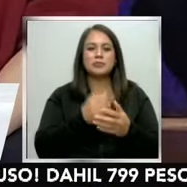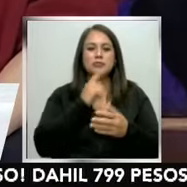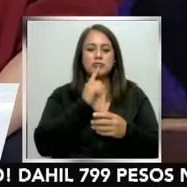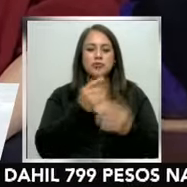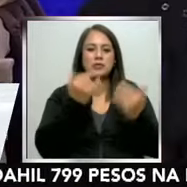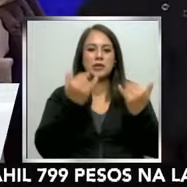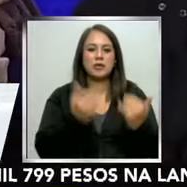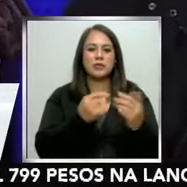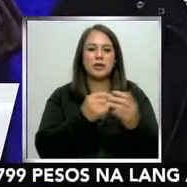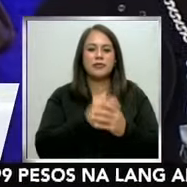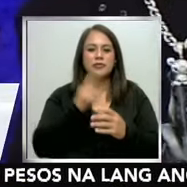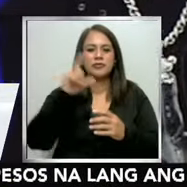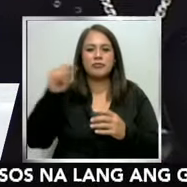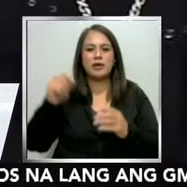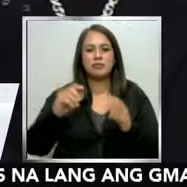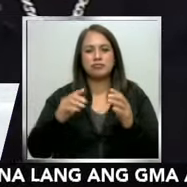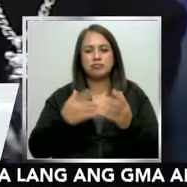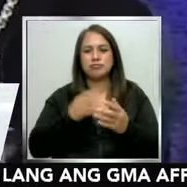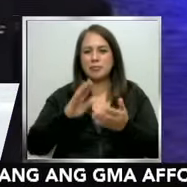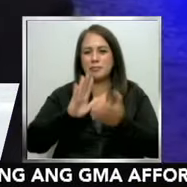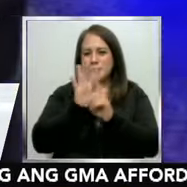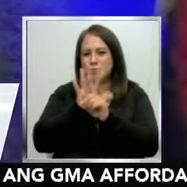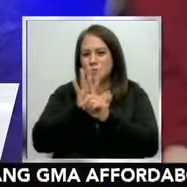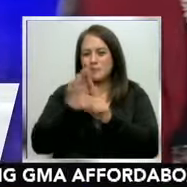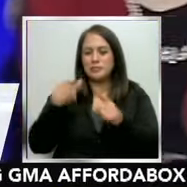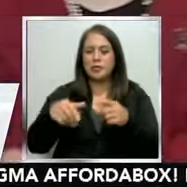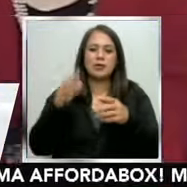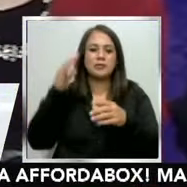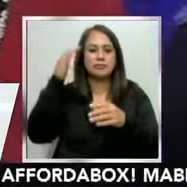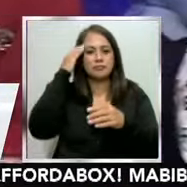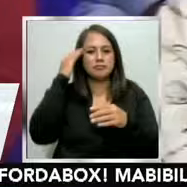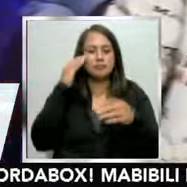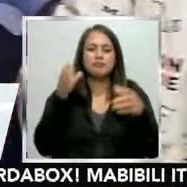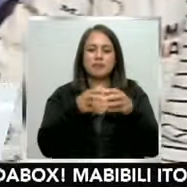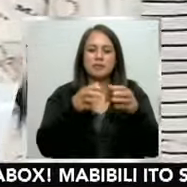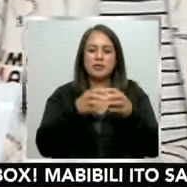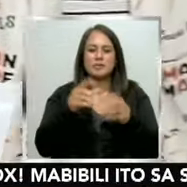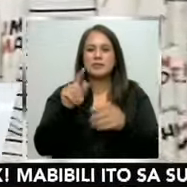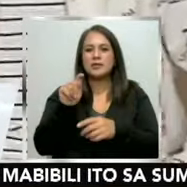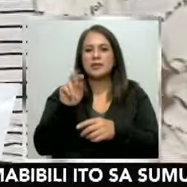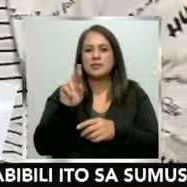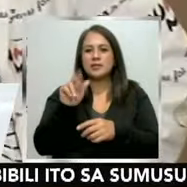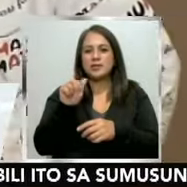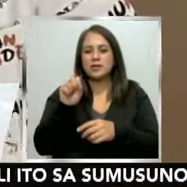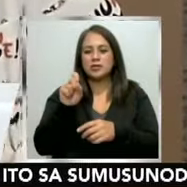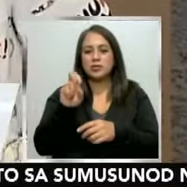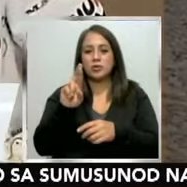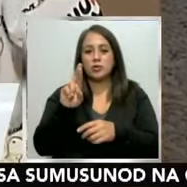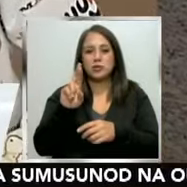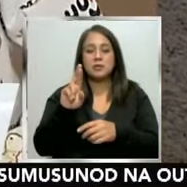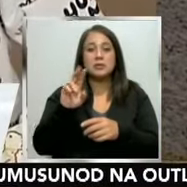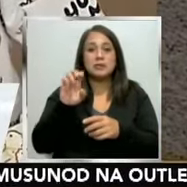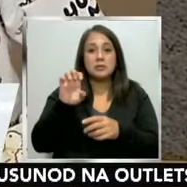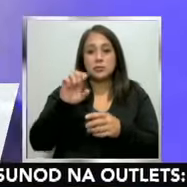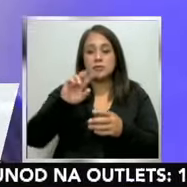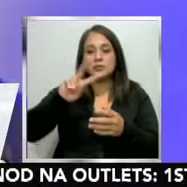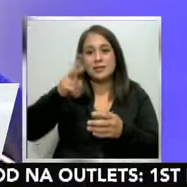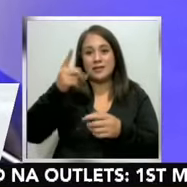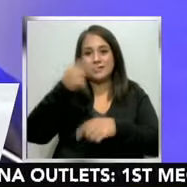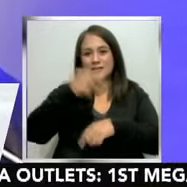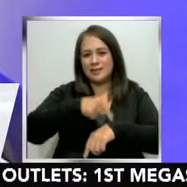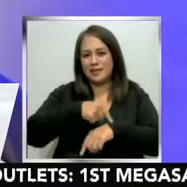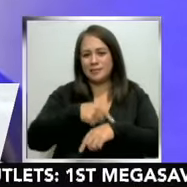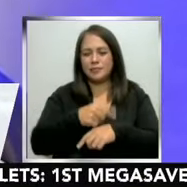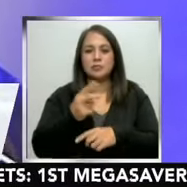fastest rising K-pop groups na Treasure. Sa kanilang second time sa Pinas, not just one but two nights